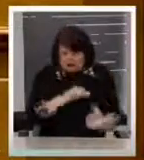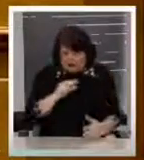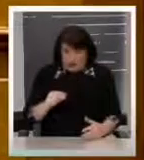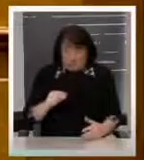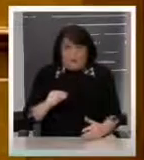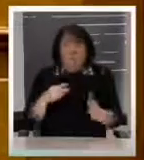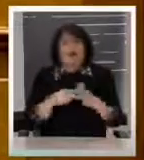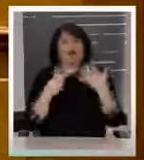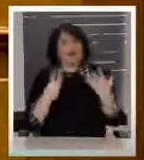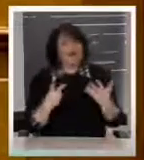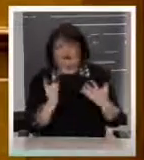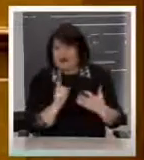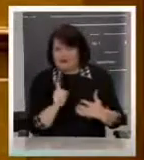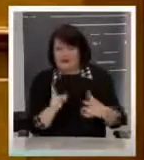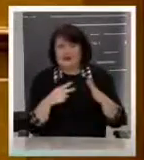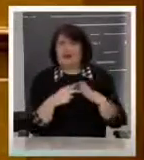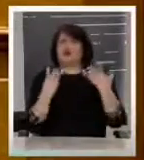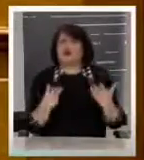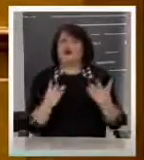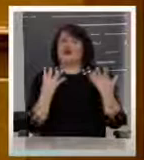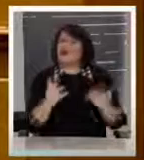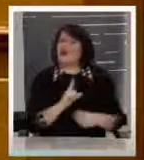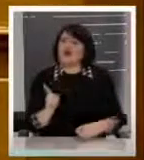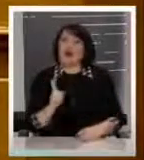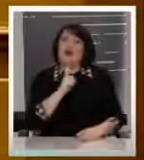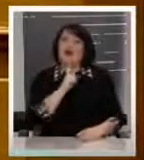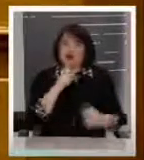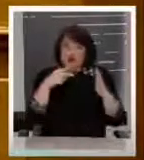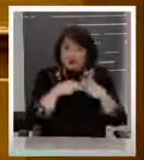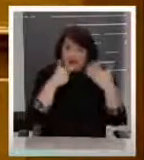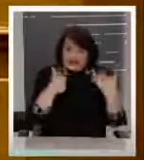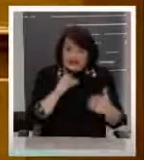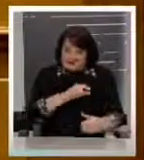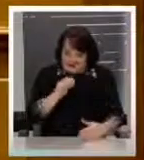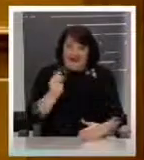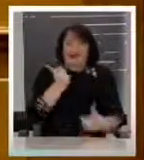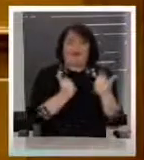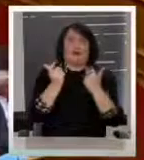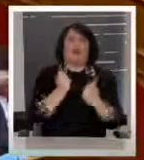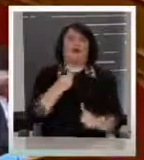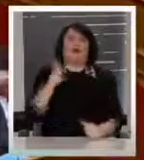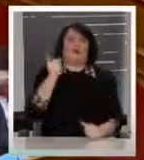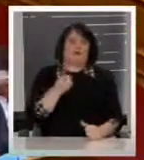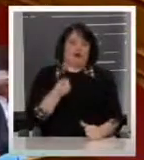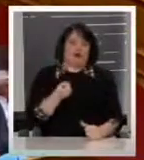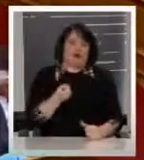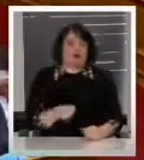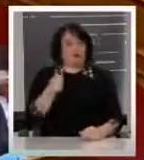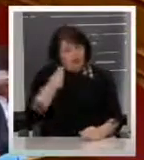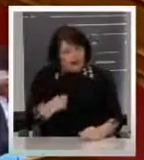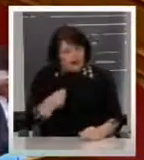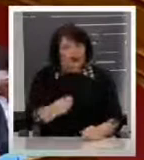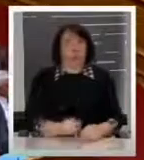του 2007, ούτε του 2008, ούτε του 2009. Το καταθέτω στη Βουλή, προκειμένου